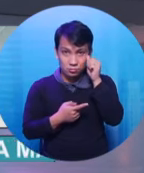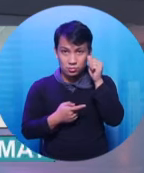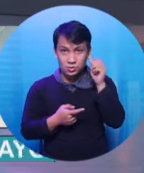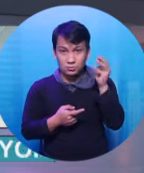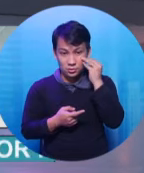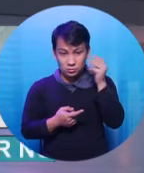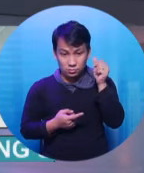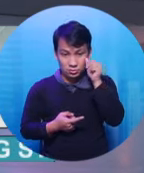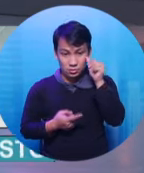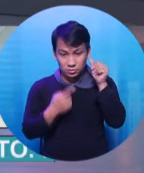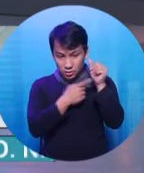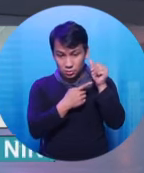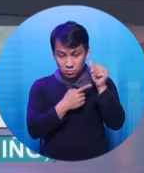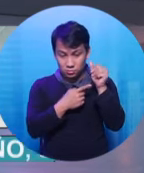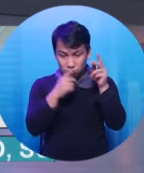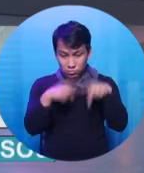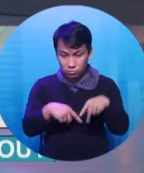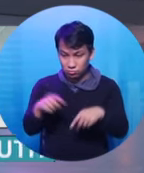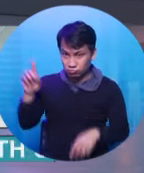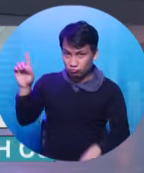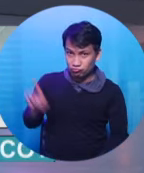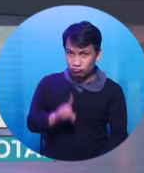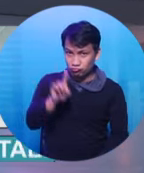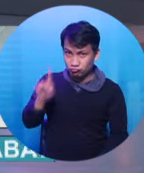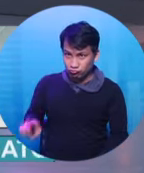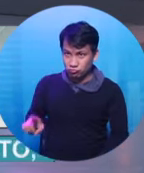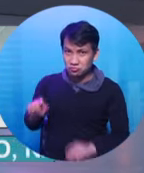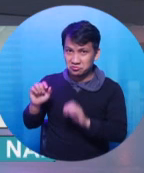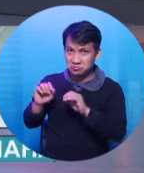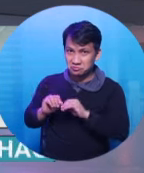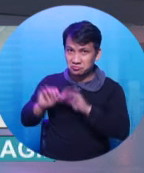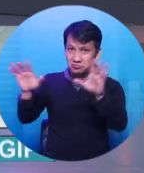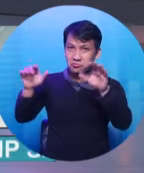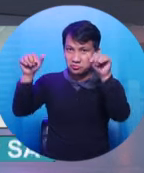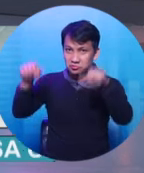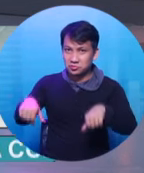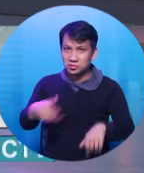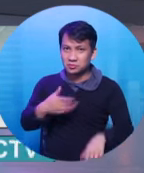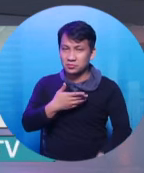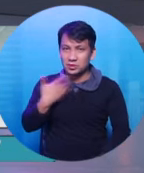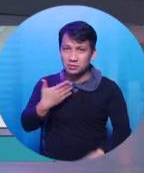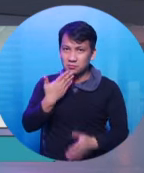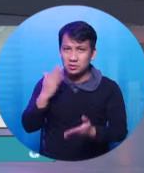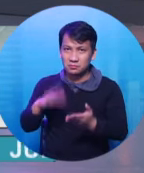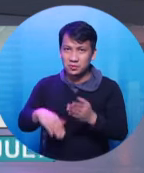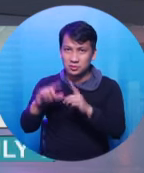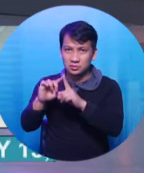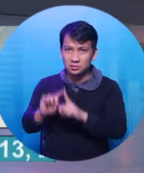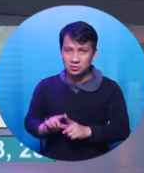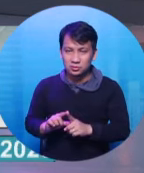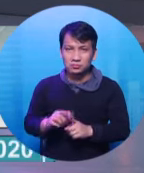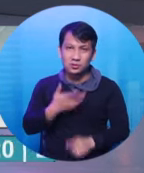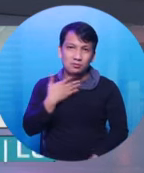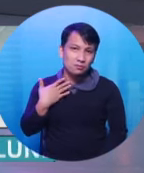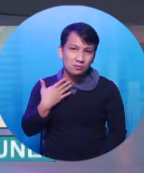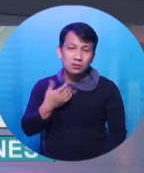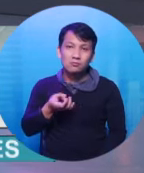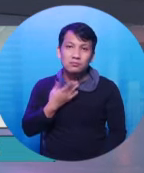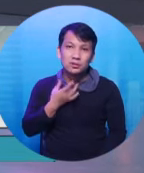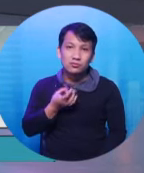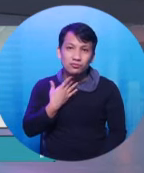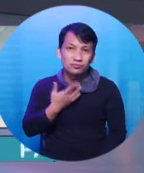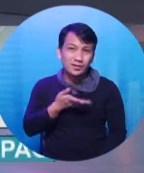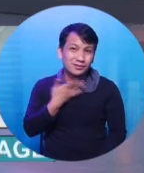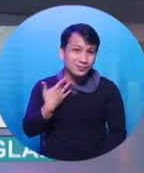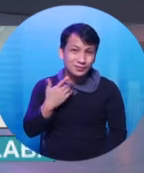Apo. Okay. At marami pong pinagsasabi sa social media na mga malalaswa. Sobrang laswa. Pinakamalaswa sa lahat ng malaswa. Wala nang lalaswa